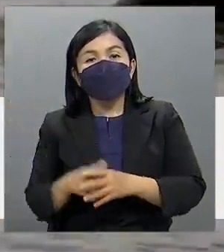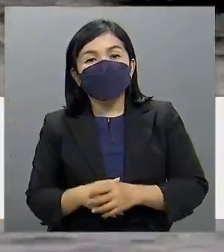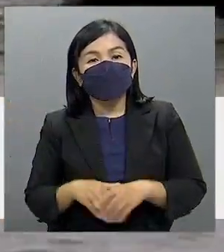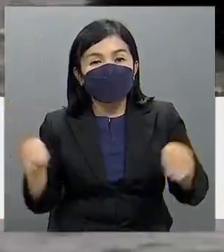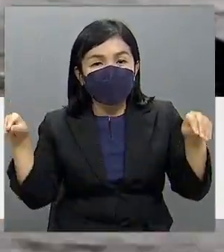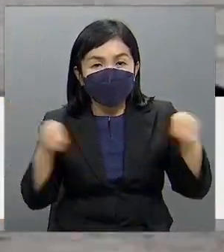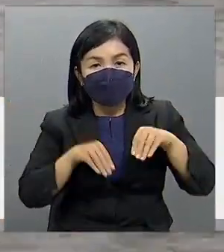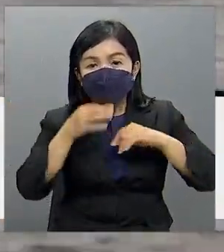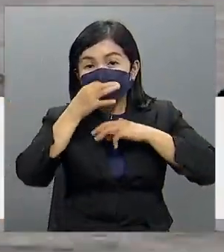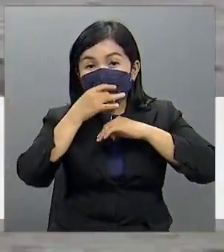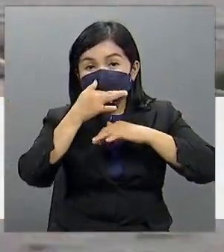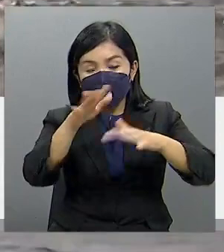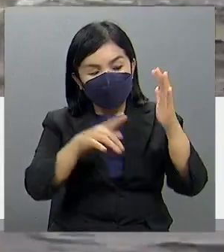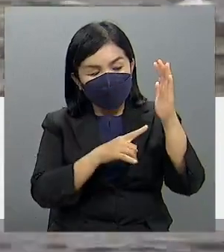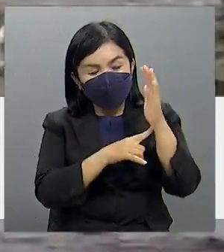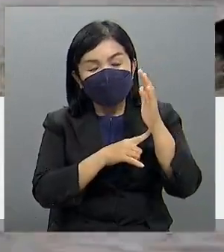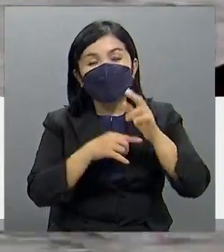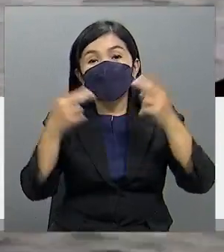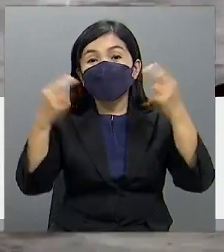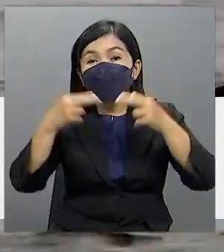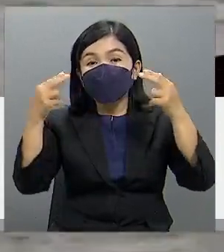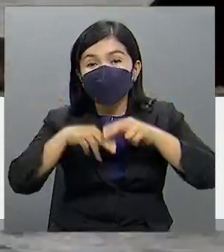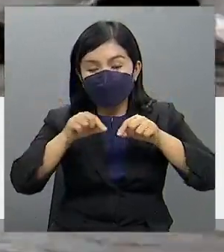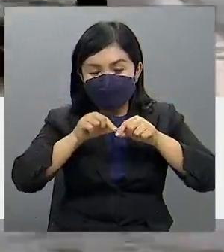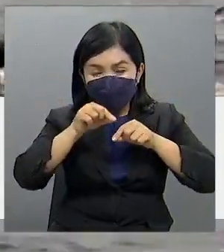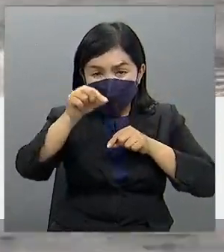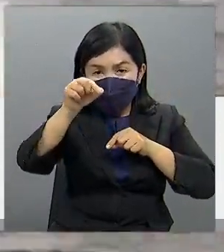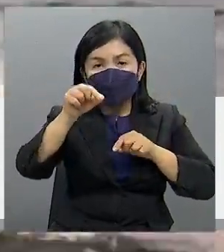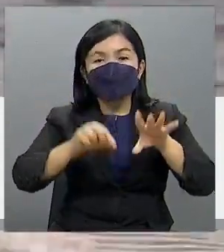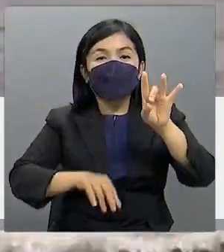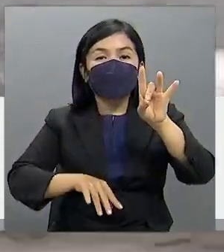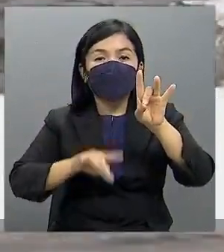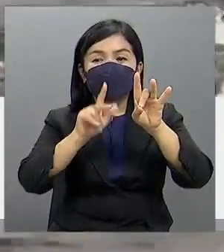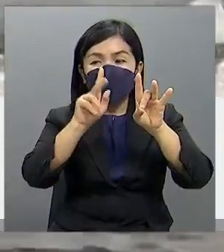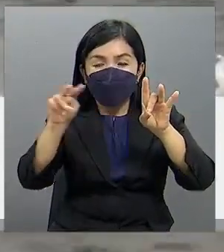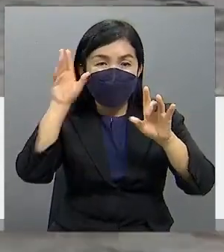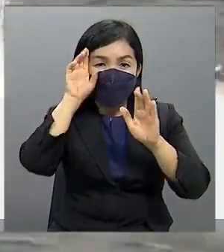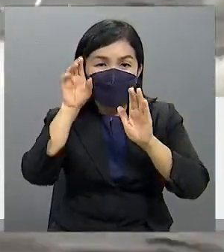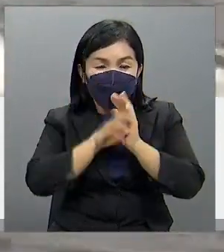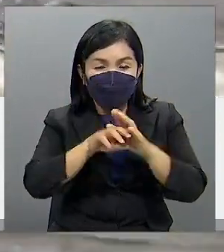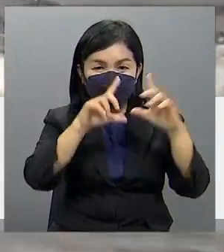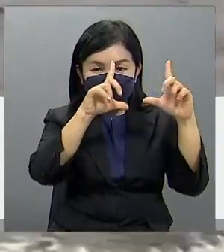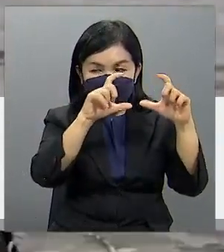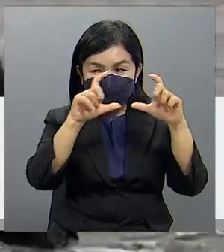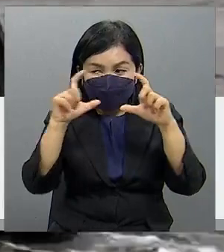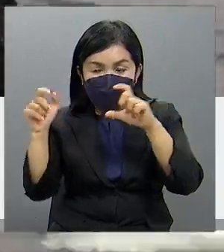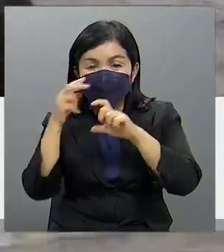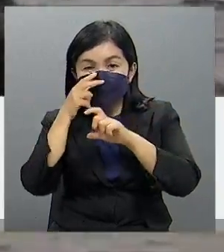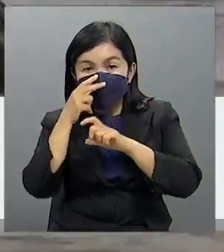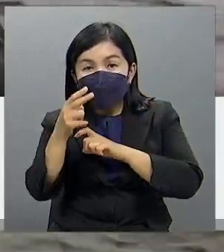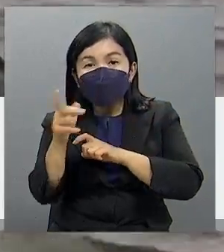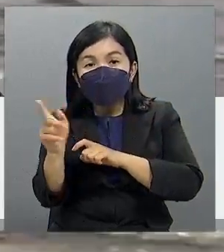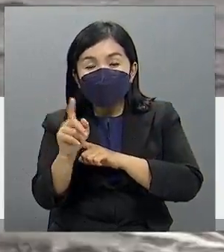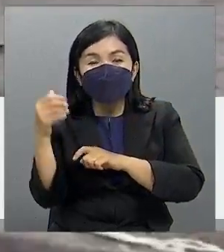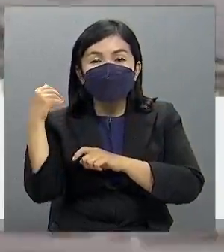ไปเพียงแค่8กิโลเมตรเป็นภาพที่นักท่องเที่ยวถ่ายเอาไว้ได้ค่ะบรูด้าที่เห็นในฝูงนี้มีทั้งตัว